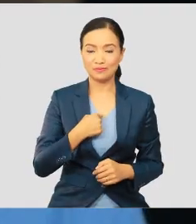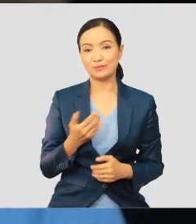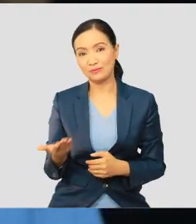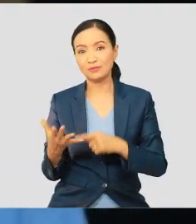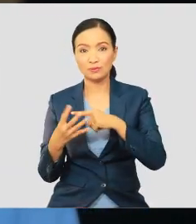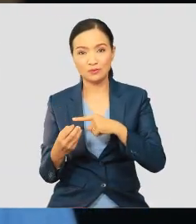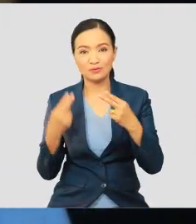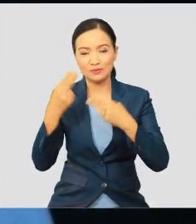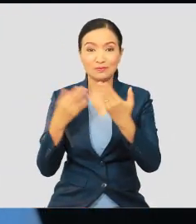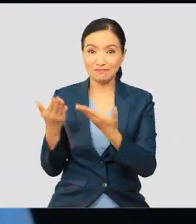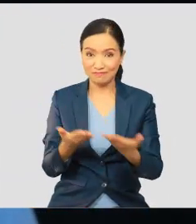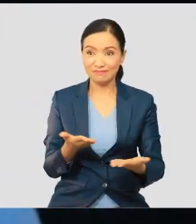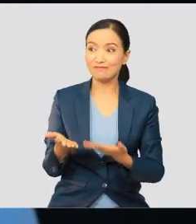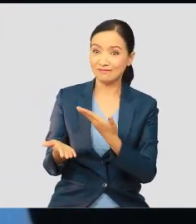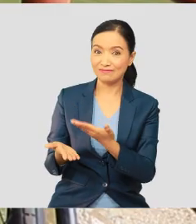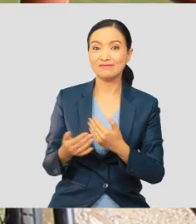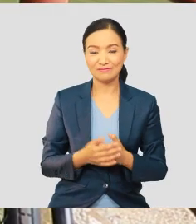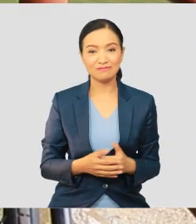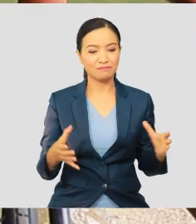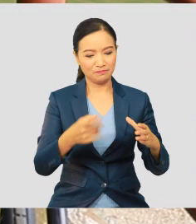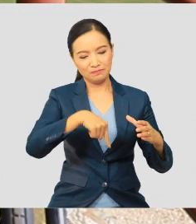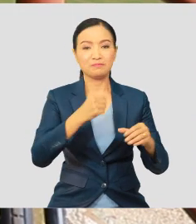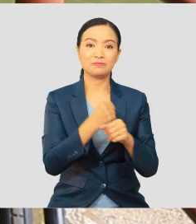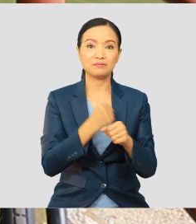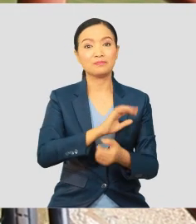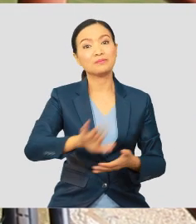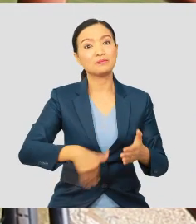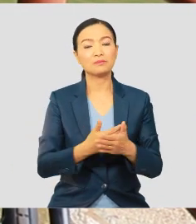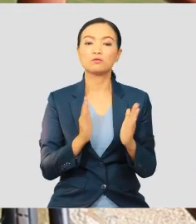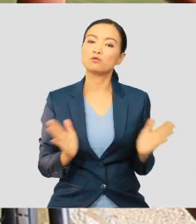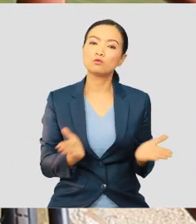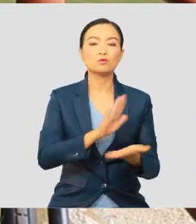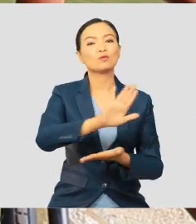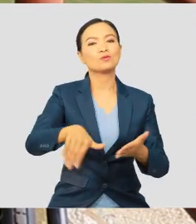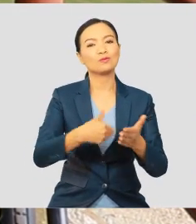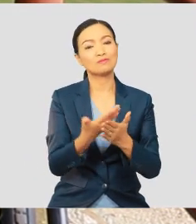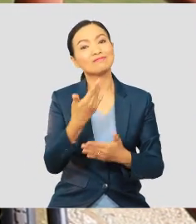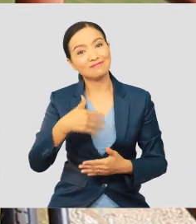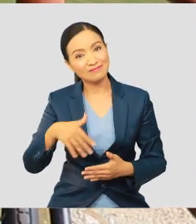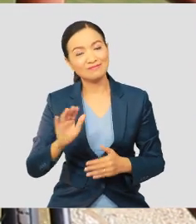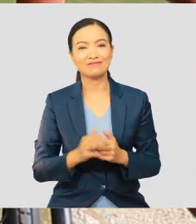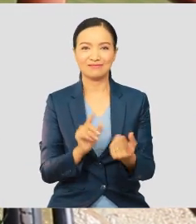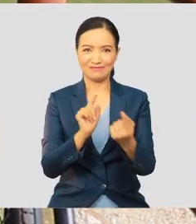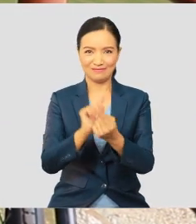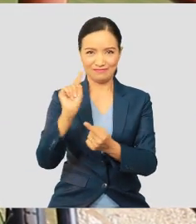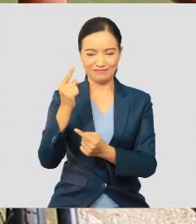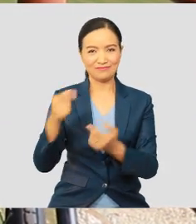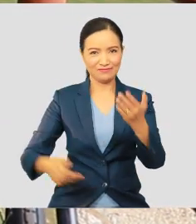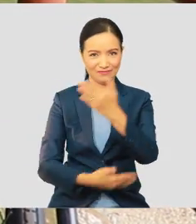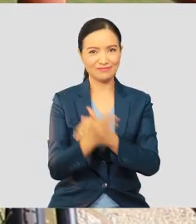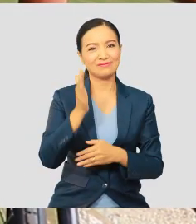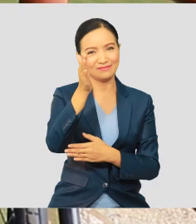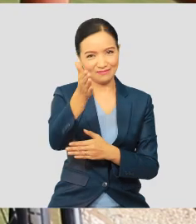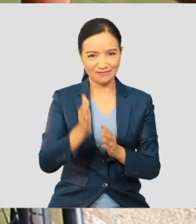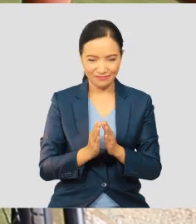ผมองุ่นแขกรับเชิญนะครับรวมถึงทีมงานแล้วก็ผู้สนับสนุนทุกคนขอลาไปก่อนนะครับพบกันใหม่